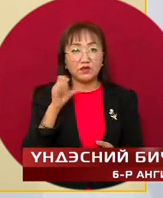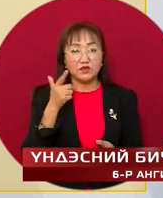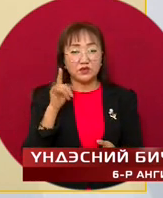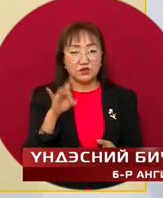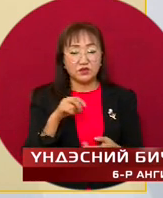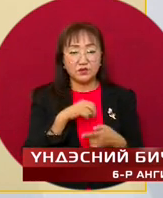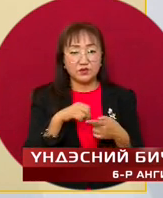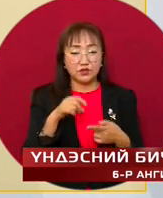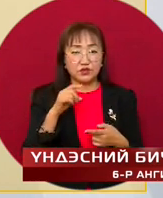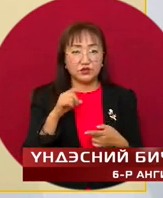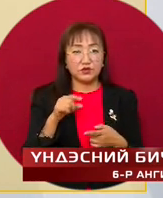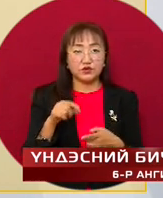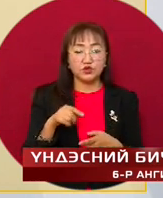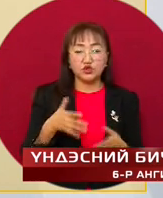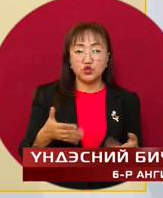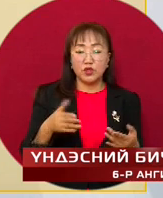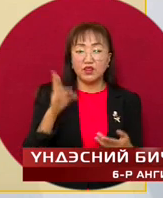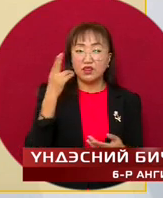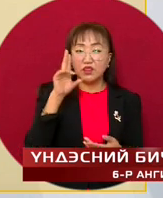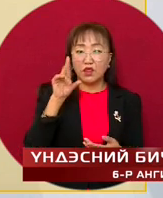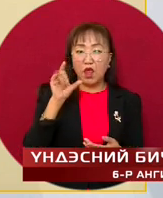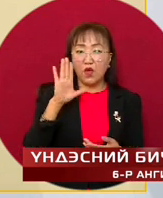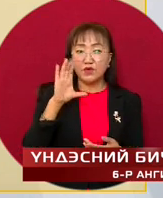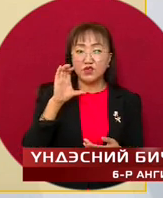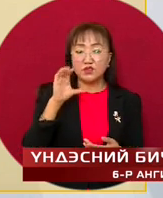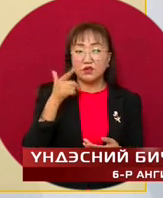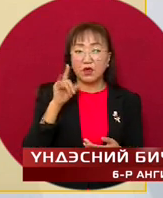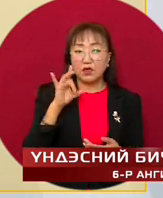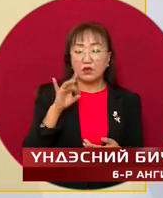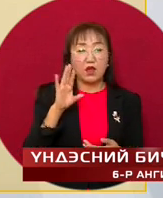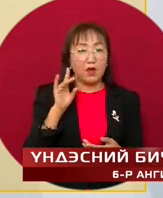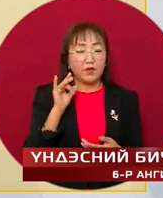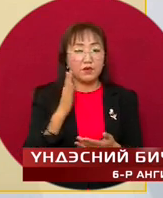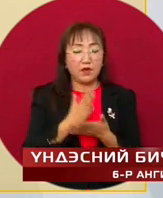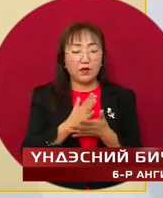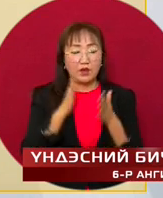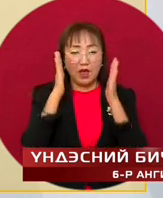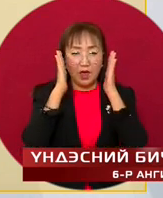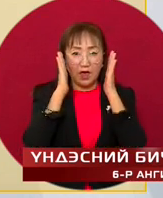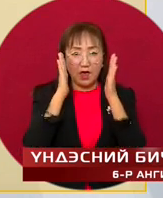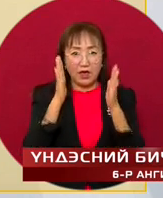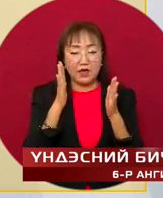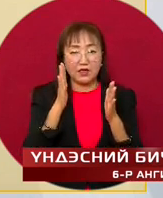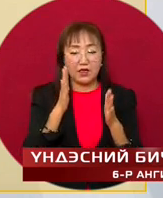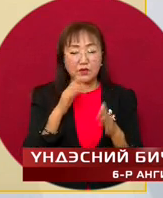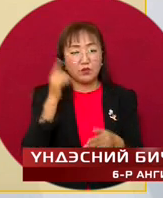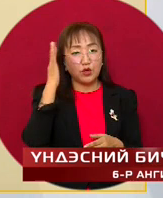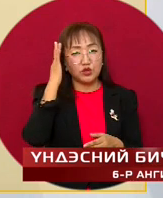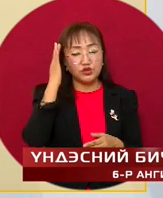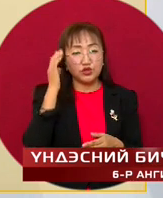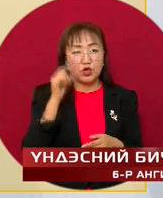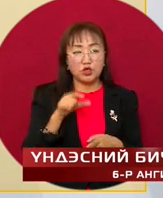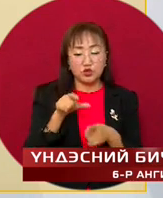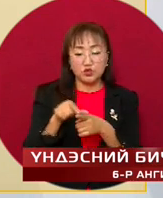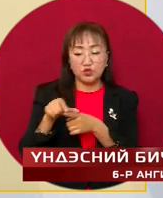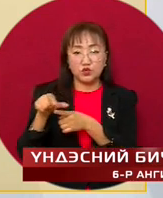бичдэг. За, зөөлөн дэвсгэр буюу ихшгэр төгсөв үгэнд дагуулдаг бас ямар нөхцөл байж болох вэ? Төгсгөл харгалзахгүй дагуулдаг ямар ямар нөхцөл